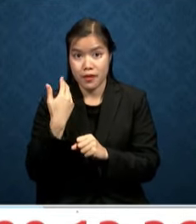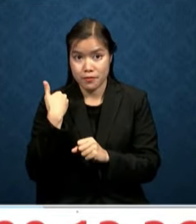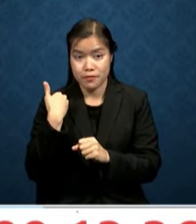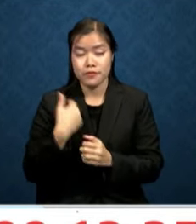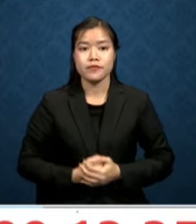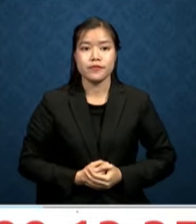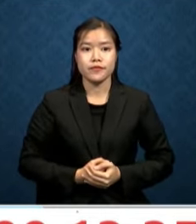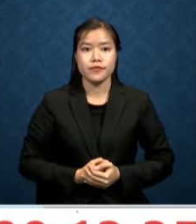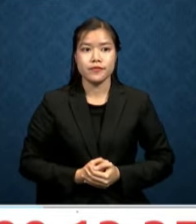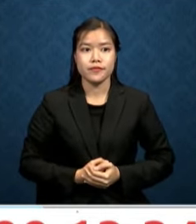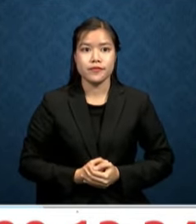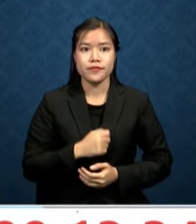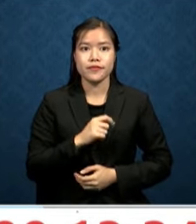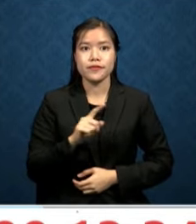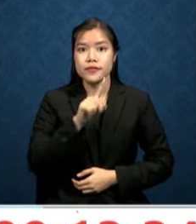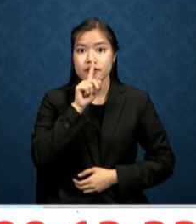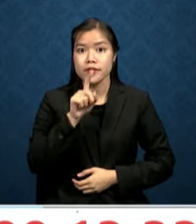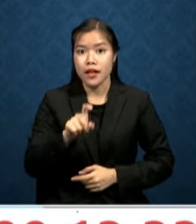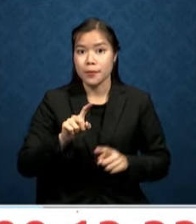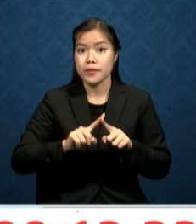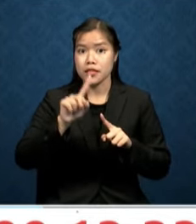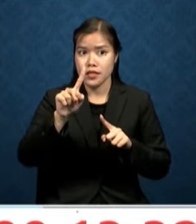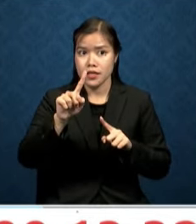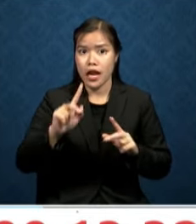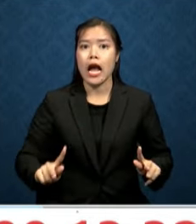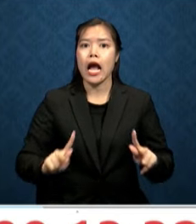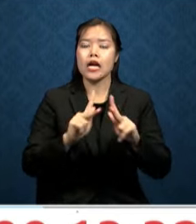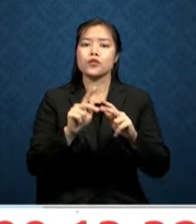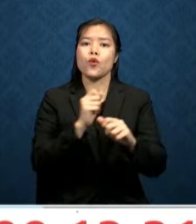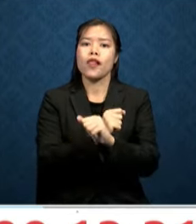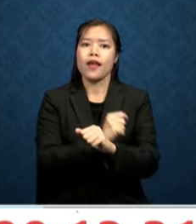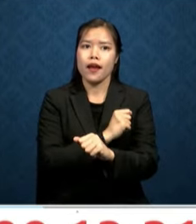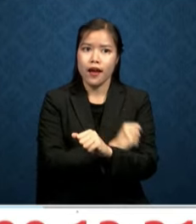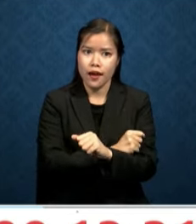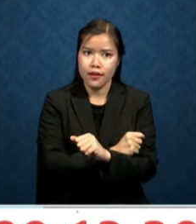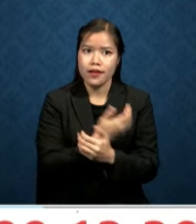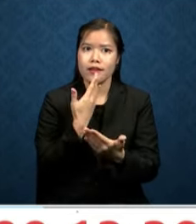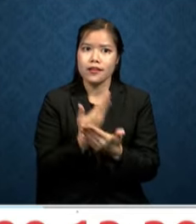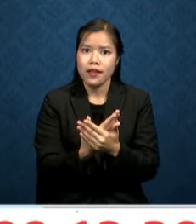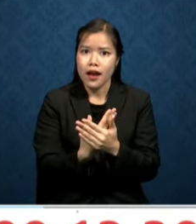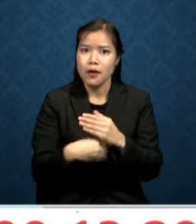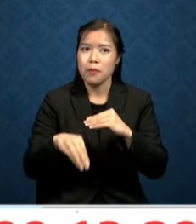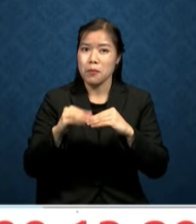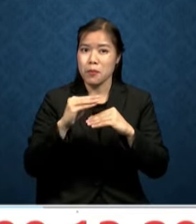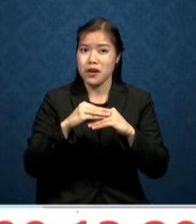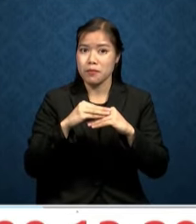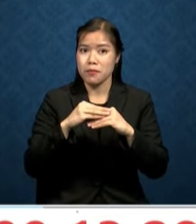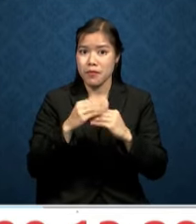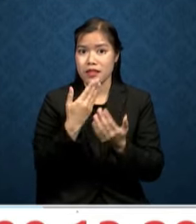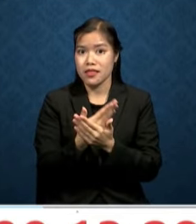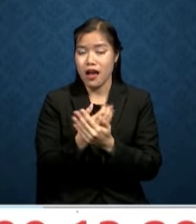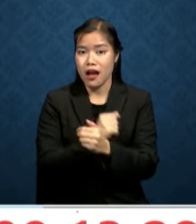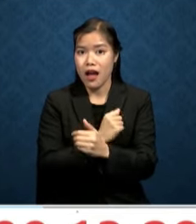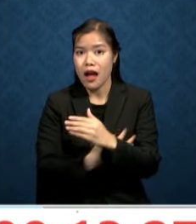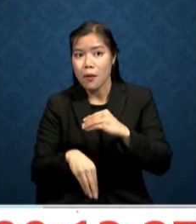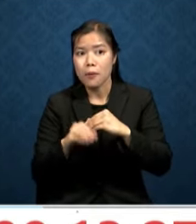ะครับกระทรวงแรงงานนะครับมีมาตรการอะไรที่จะให้หลักประกันการปรับค่าแรงขั้นต่ำ400บาททั่วประเทศจ